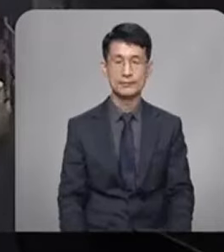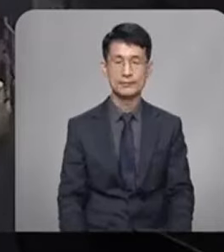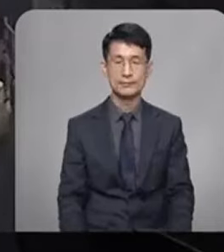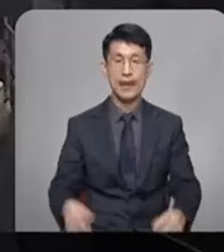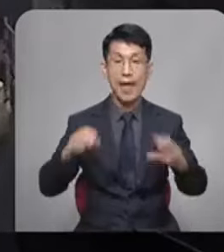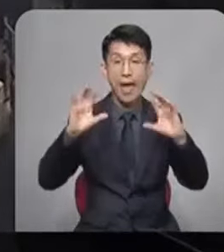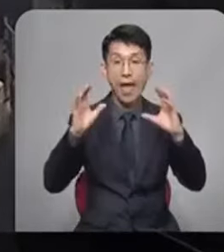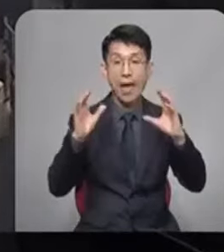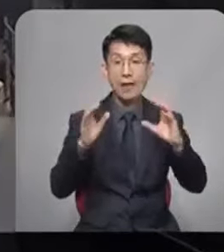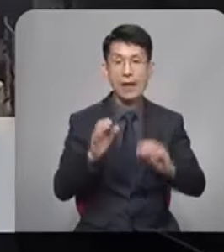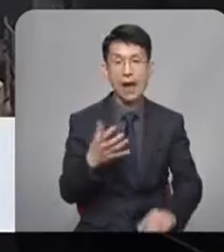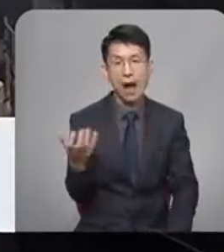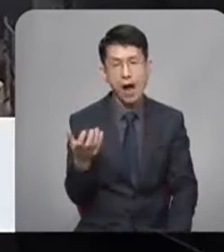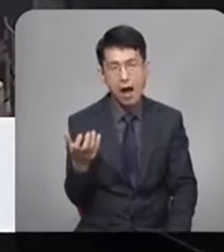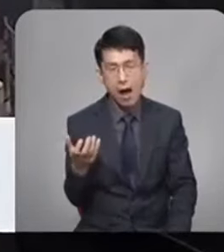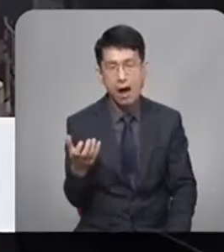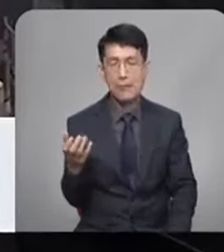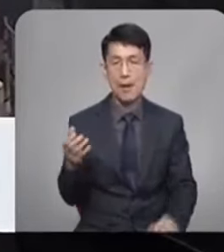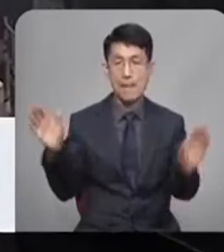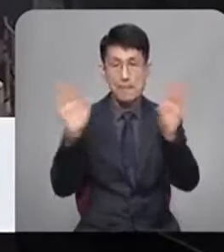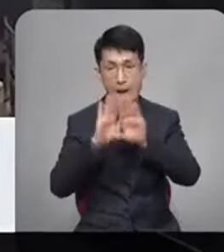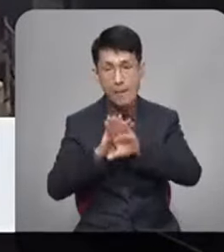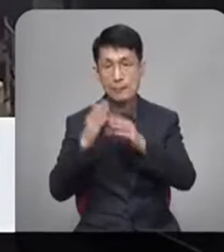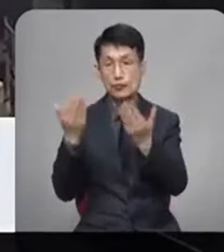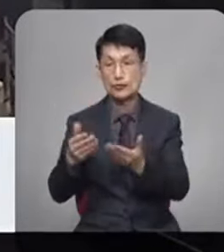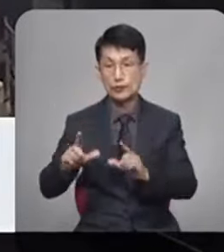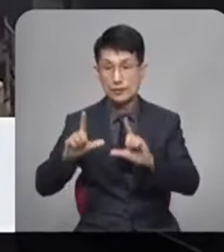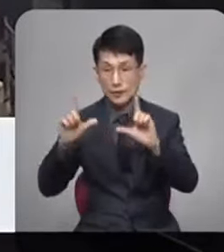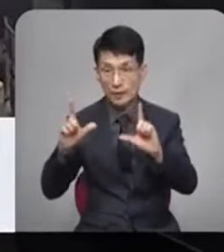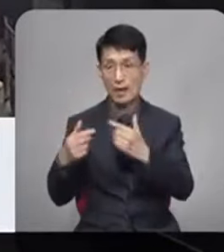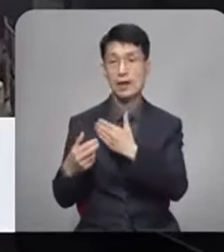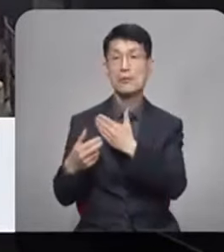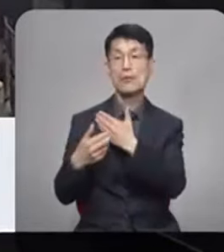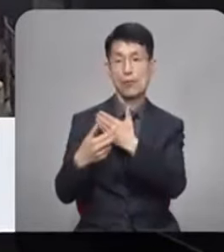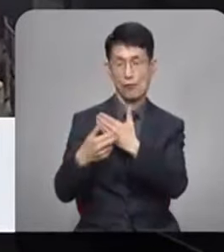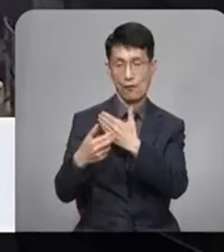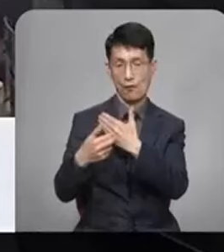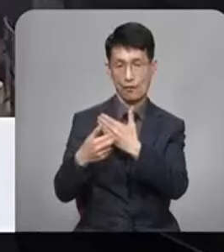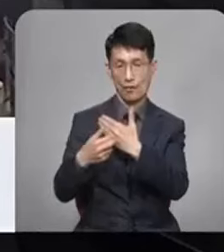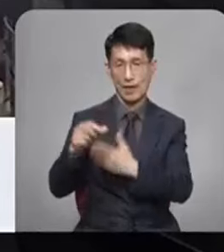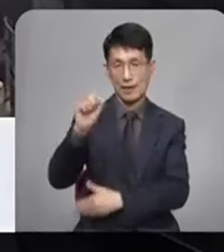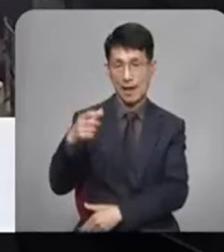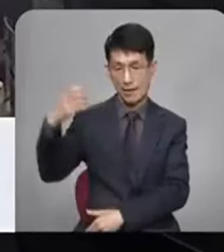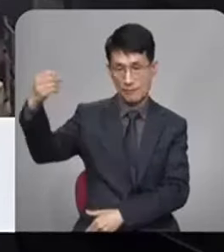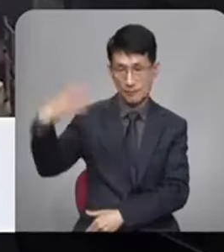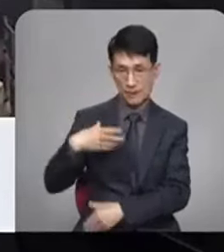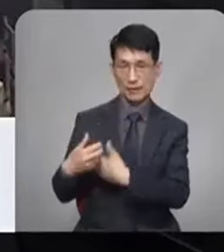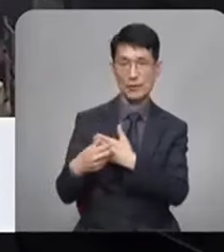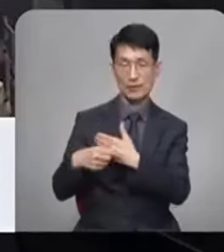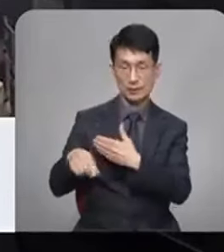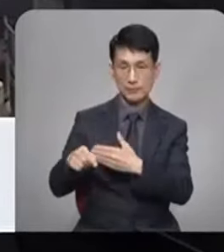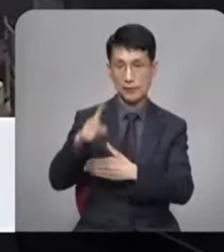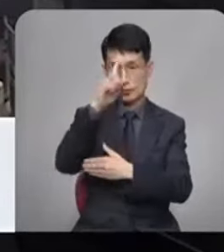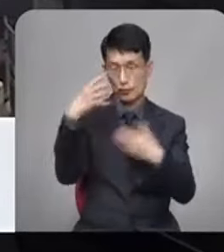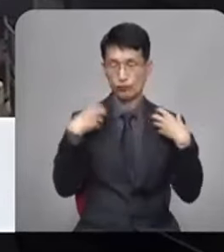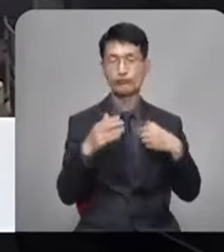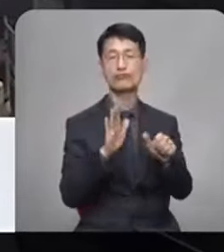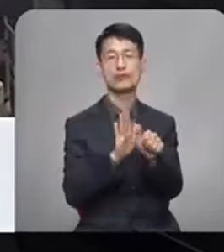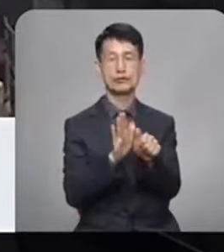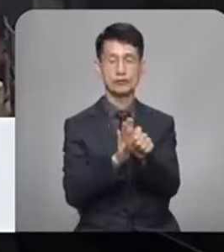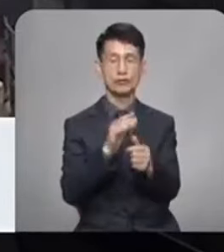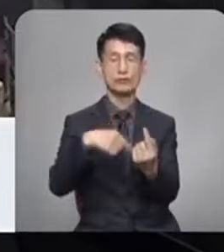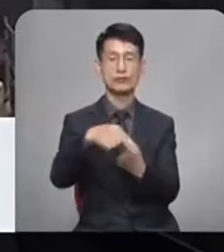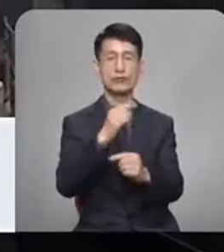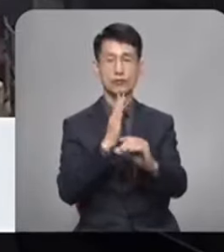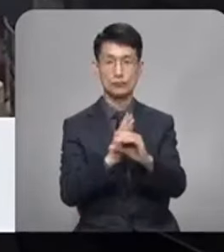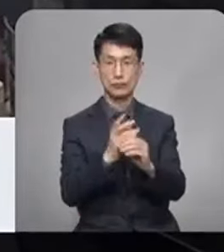아이들이 아플 때 야간이나 휴일에도 찾을 수 있는 달빛 어린이 병원이 정부 지원 속에 전국적으로 운영되고 있습니다 하지만